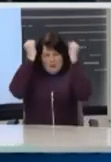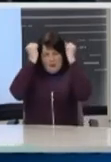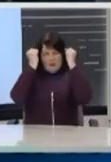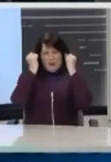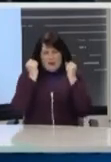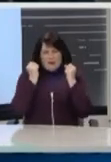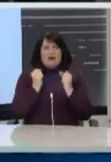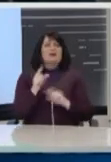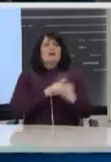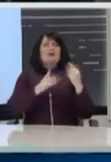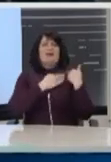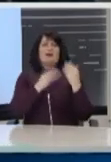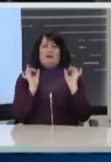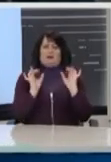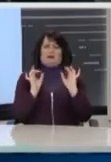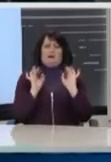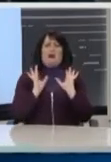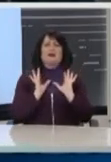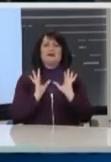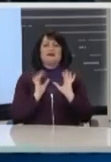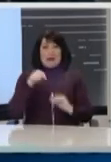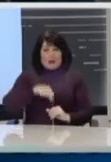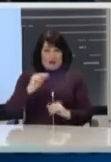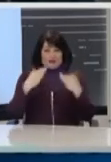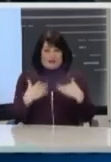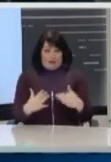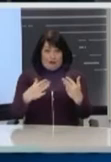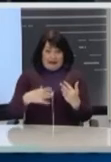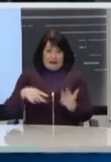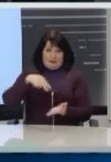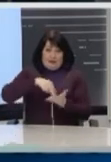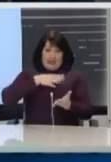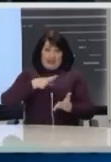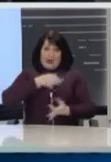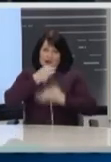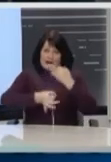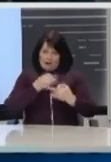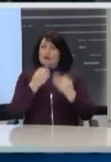ουδής ανέλαβε τις ευθύνες. Θέλω μέσα στη Βουλή να πω το εξής.